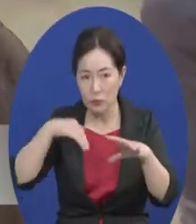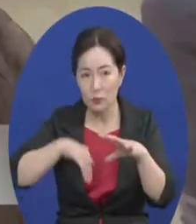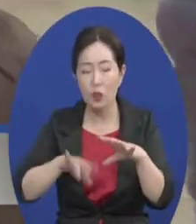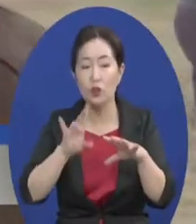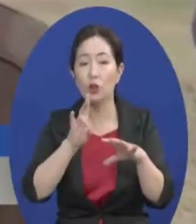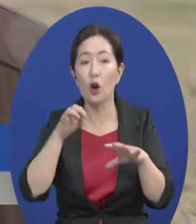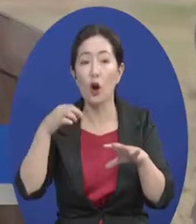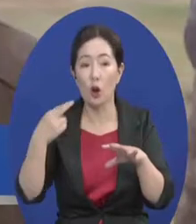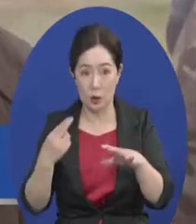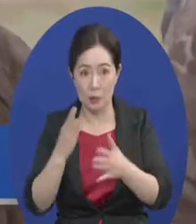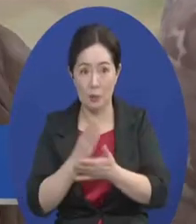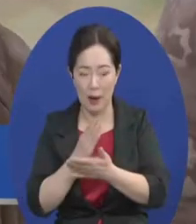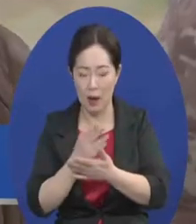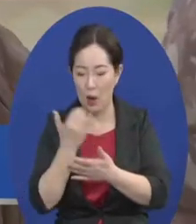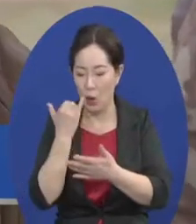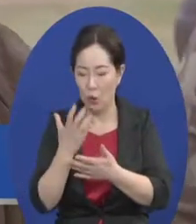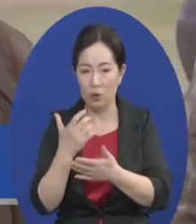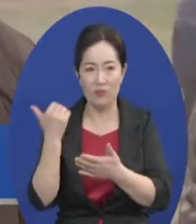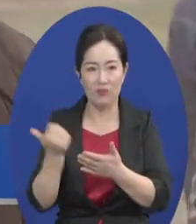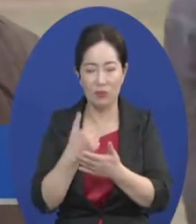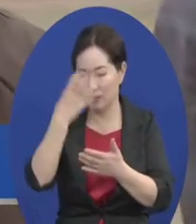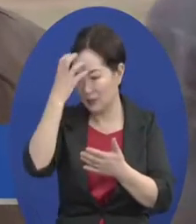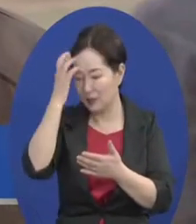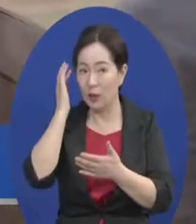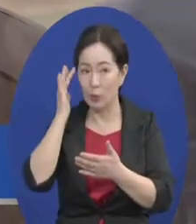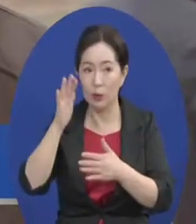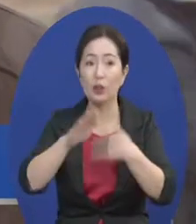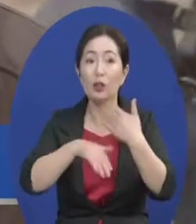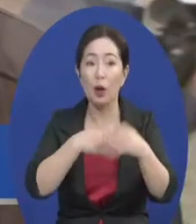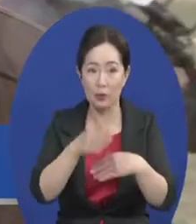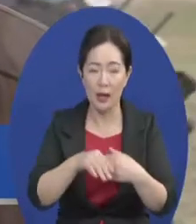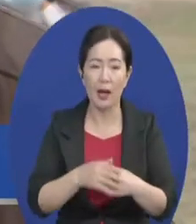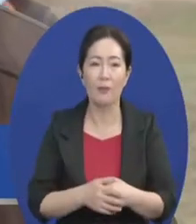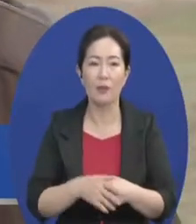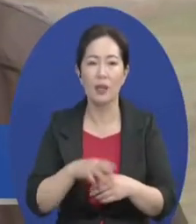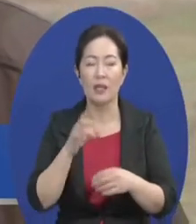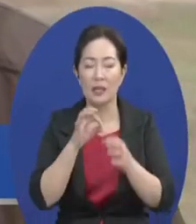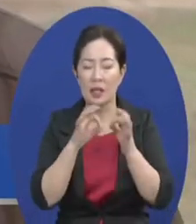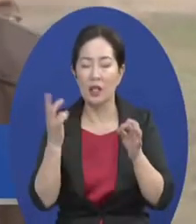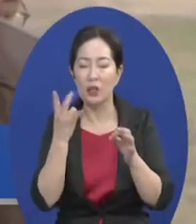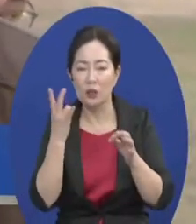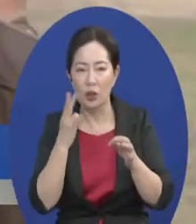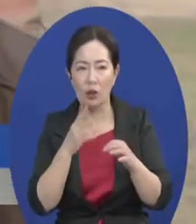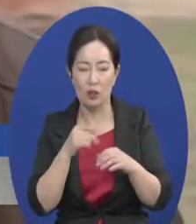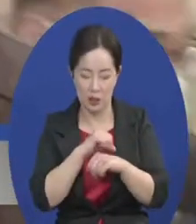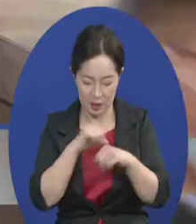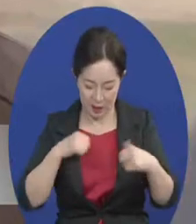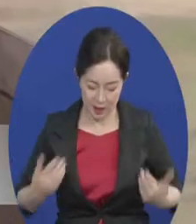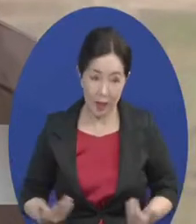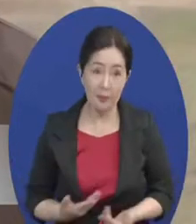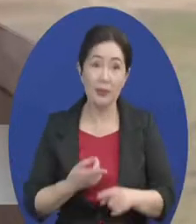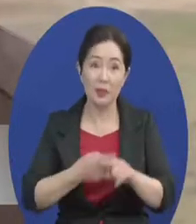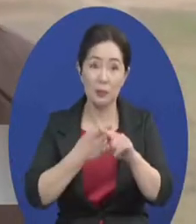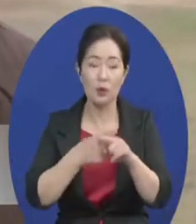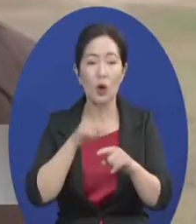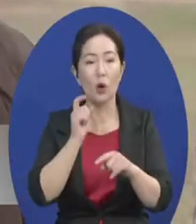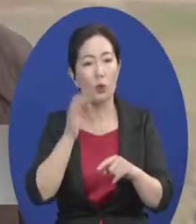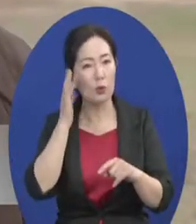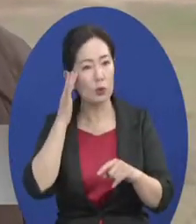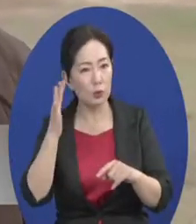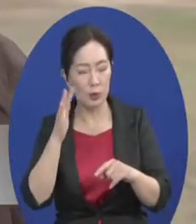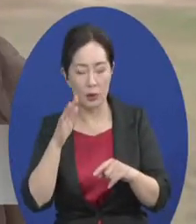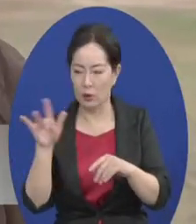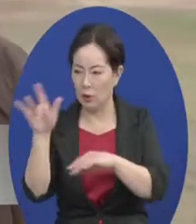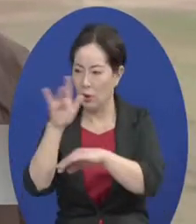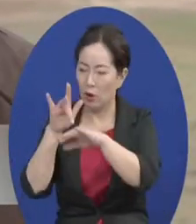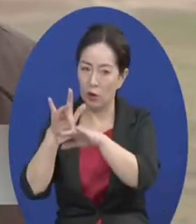байна гэдэг утгаараа услахаатай засгийн газрын бодлого юм наа. Хүнс нарийн ногооны иргэдийн амжиргааг дээшлүүлэх хүн амын бодлогыг хотоос